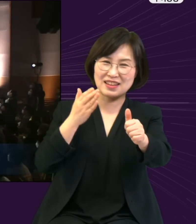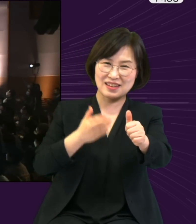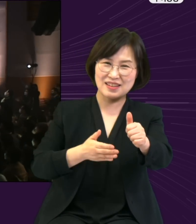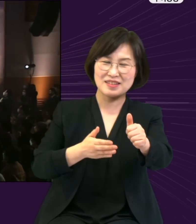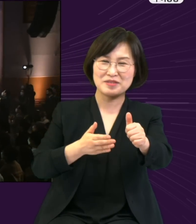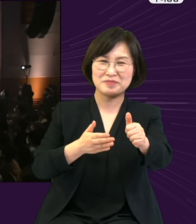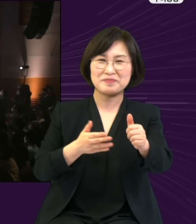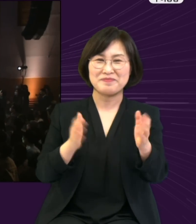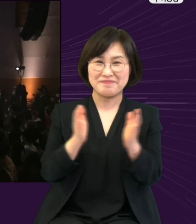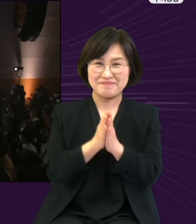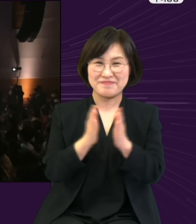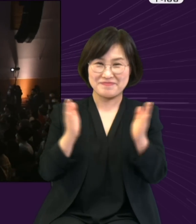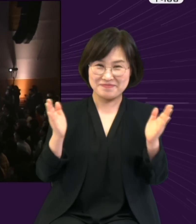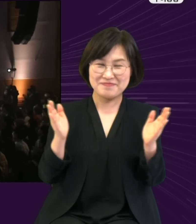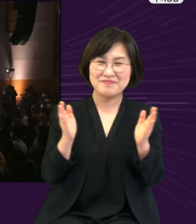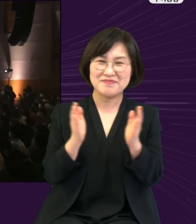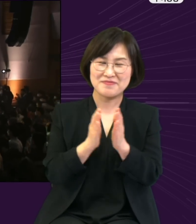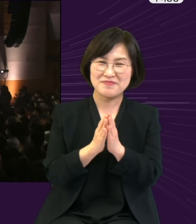우리 놀라우신 주님 앞에